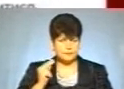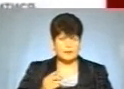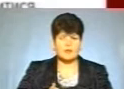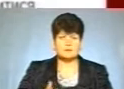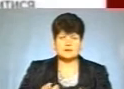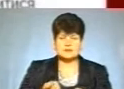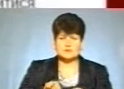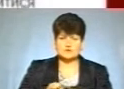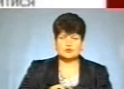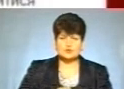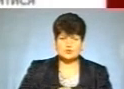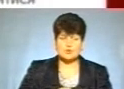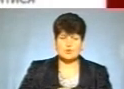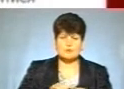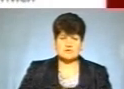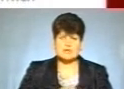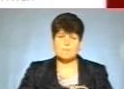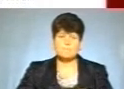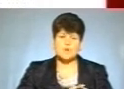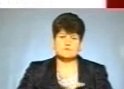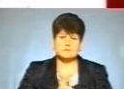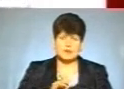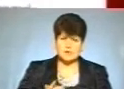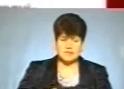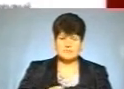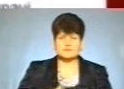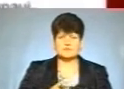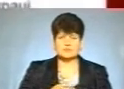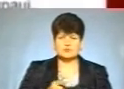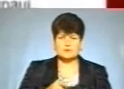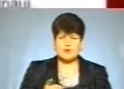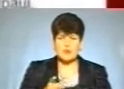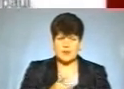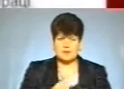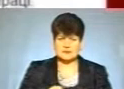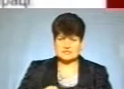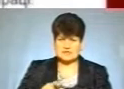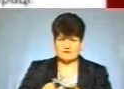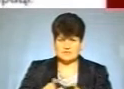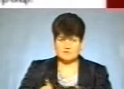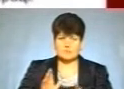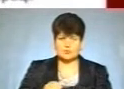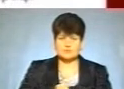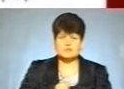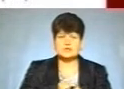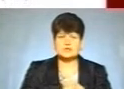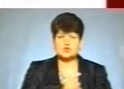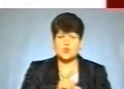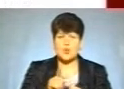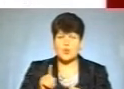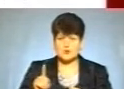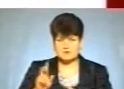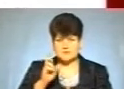цього процесу профспілки. – Через мережу своїх регіональних представництв вони будуть працювати з кожним